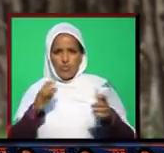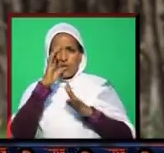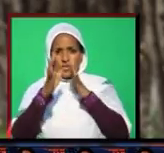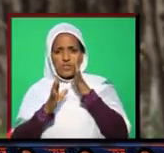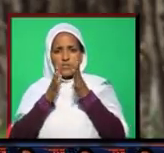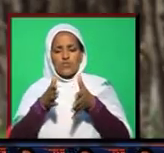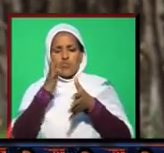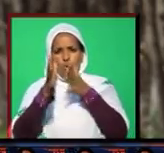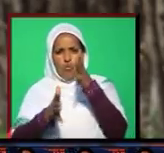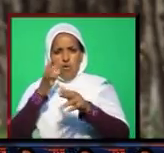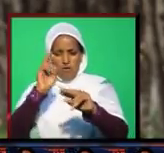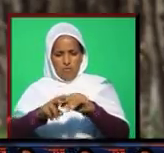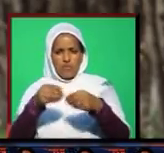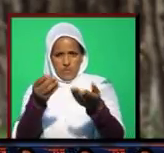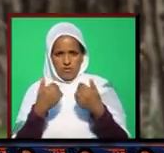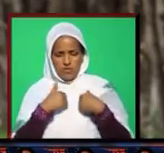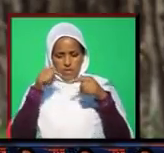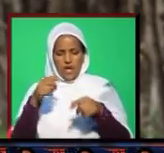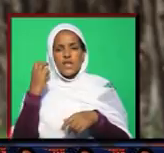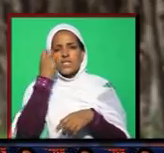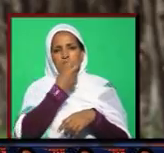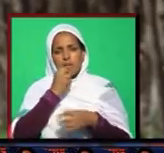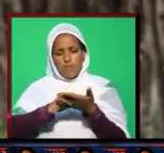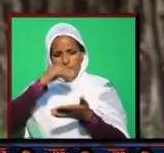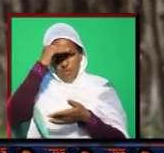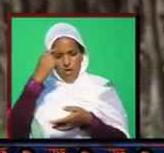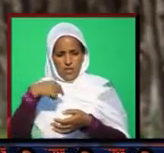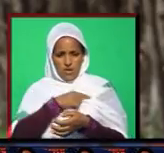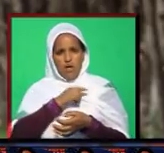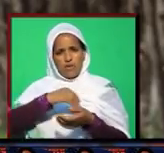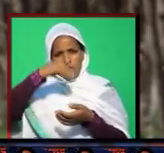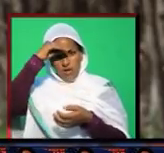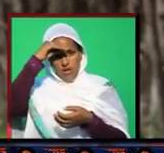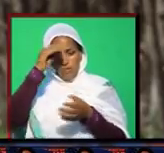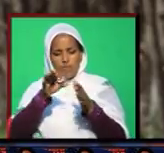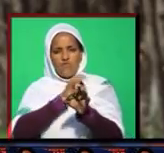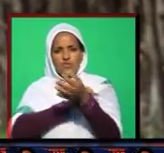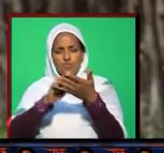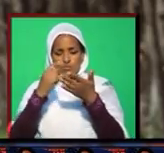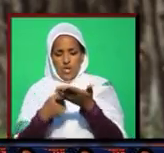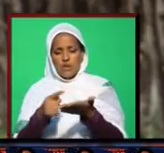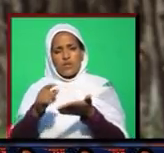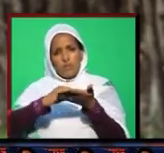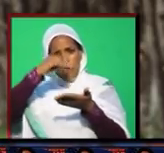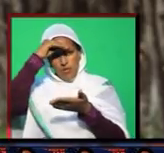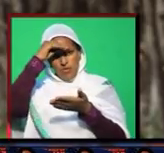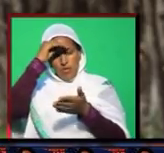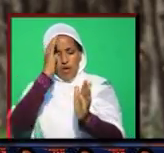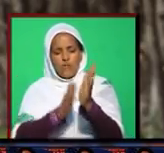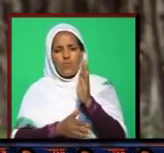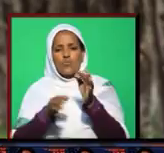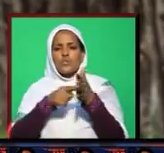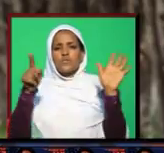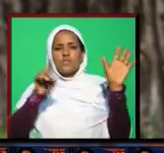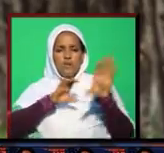ቋንቋ ይሰጣልና ልሳንን ዛሬ በመማር እኛ እንማረዋለን። መንፈስ ቅዱስ ደግሞ ያን የተማርነውን